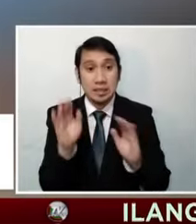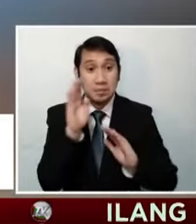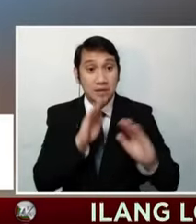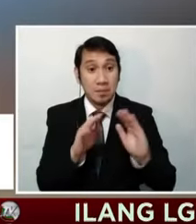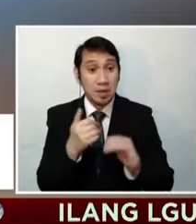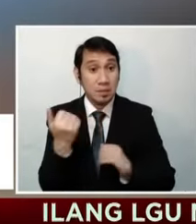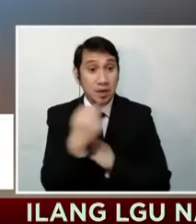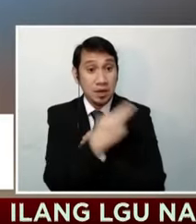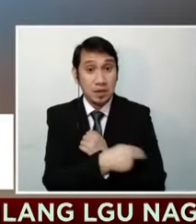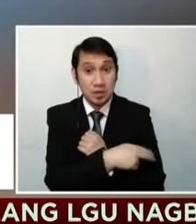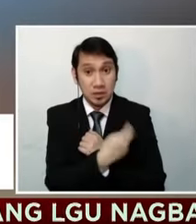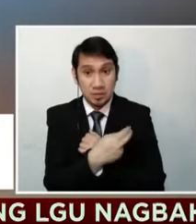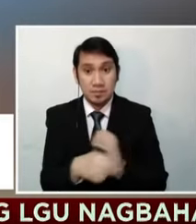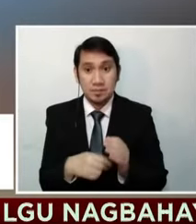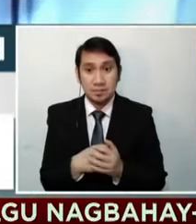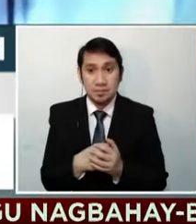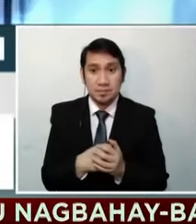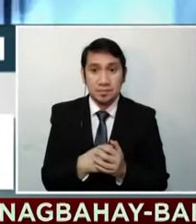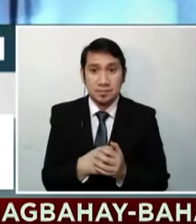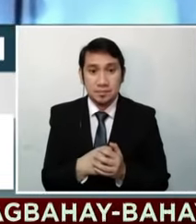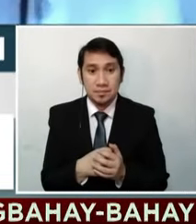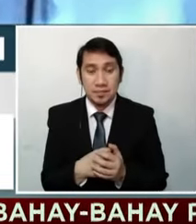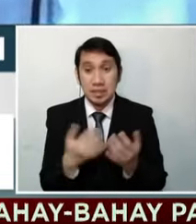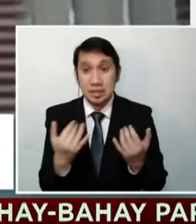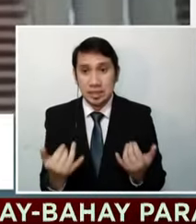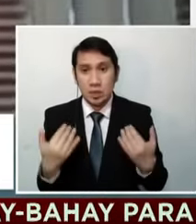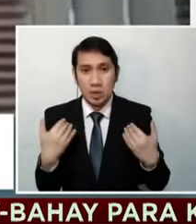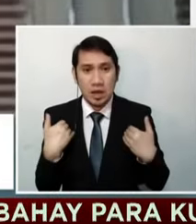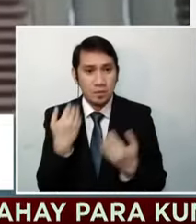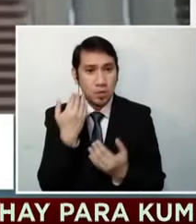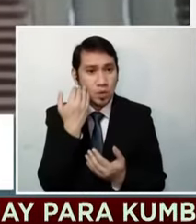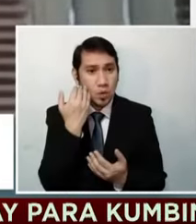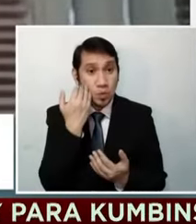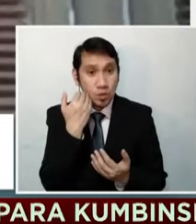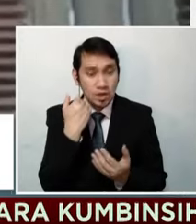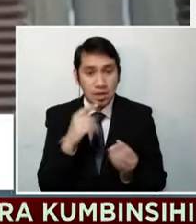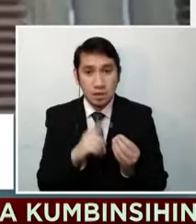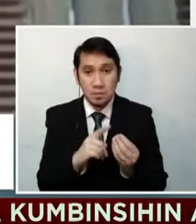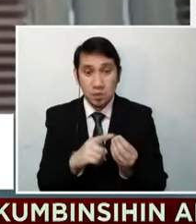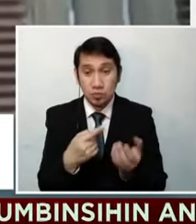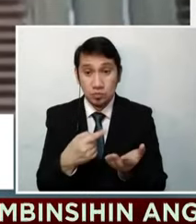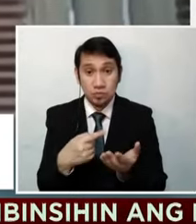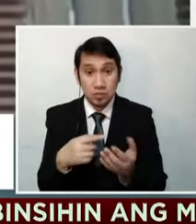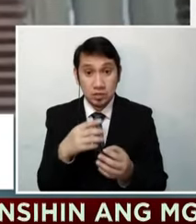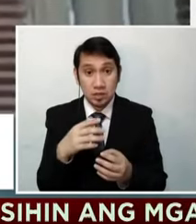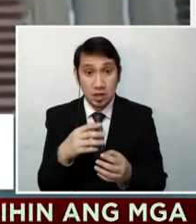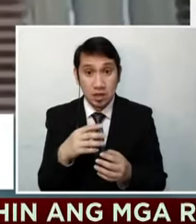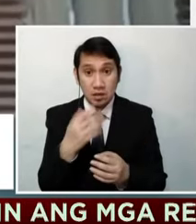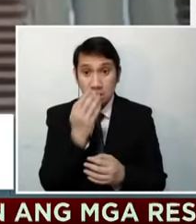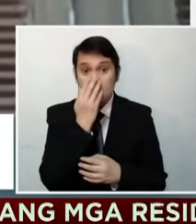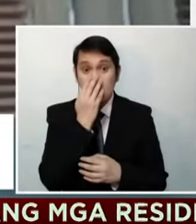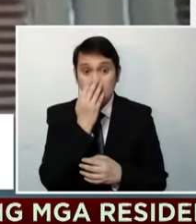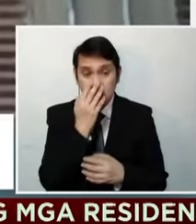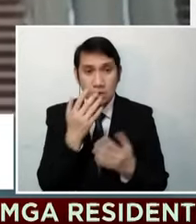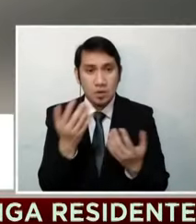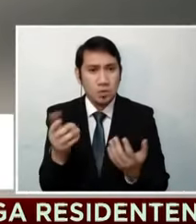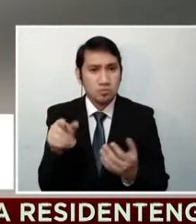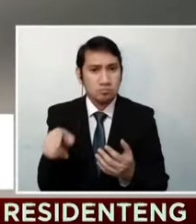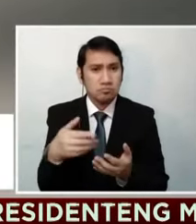sa BARMM. Diyan po kami nagkukulang doon sa oxygen. No? Actually, ang supplier namin ngayon doon ay